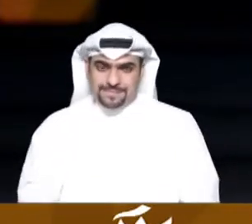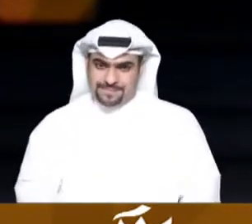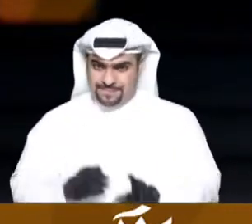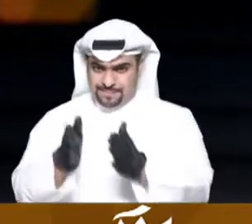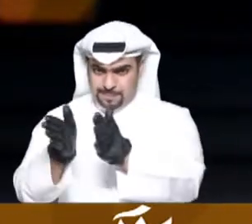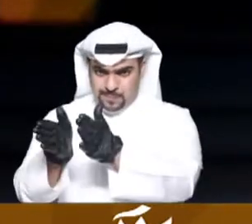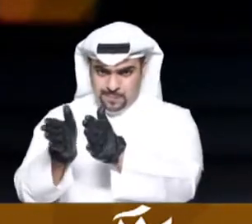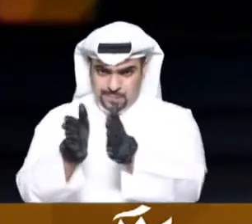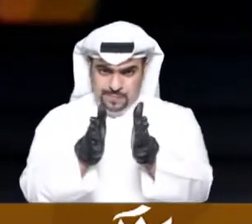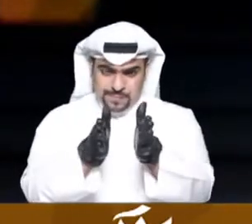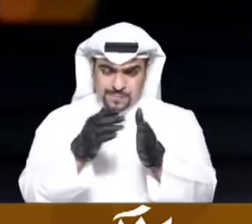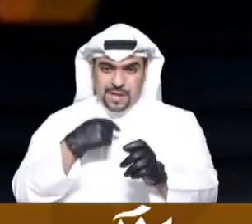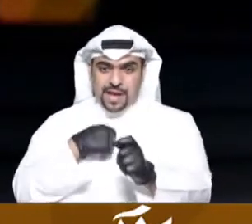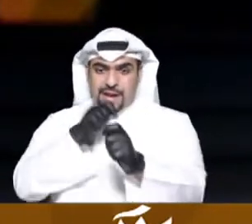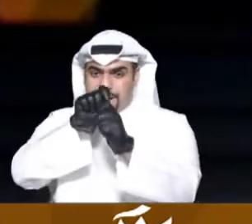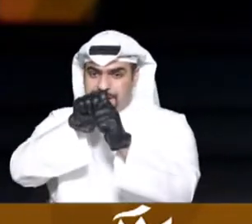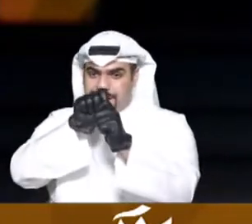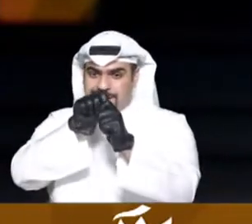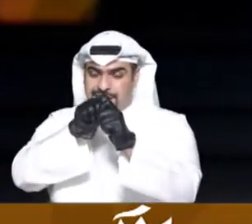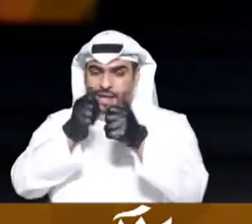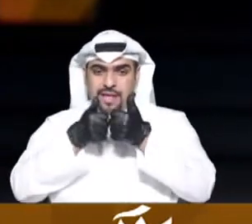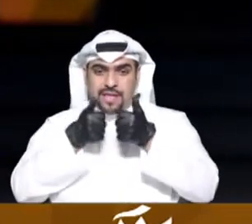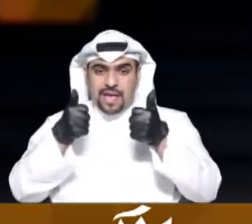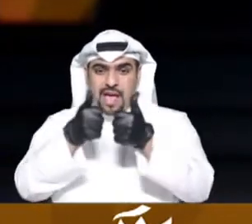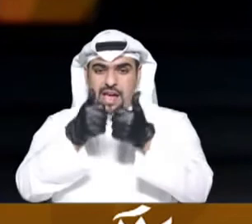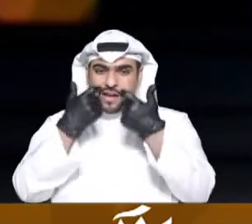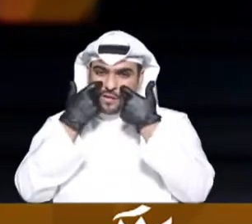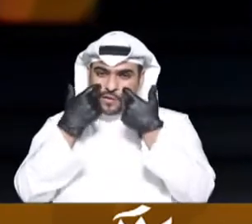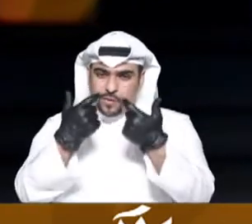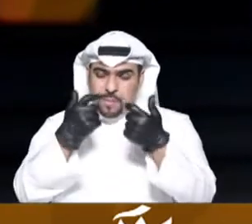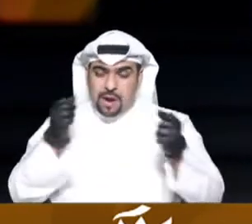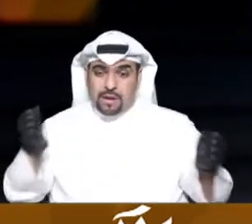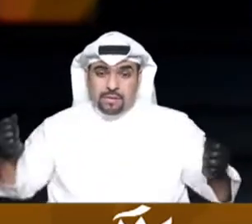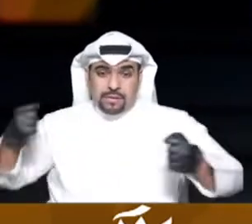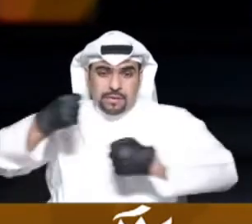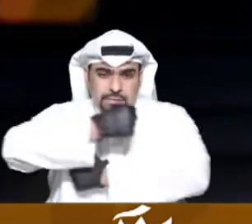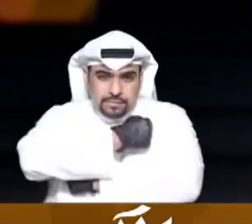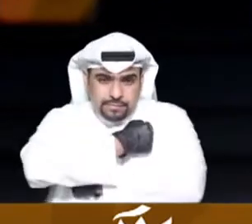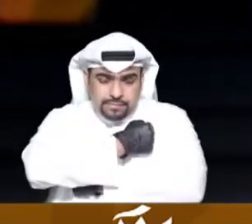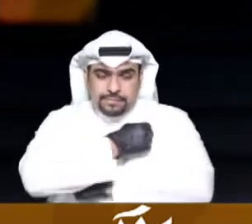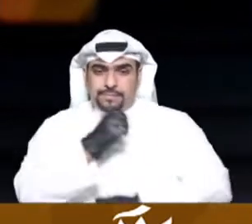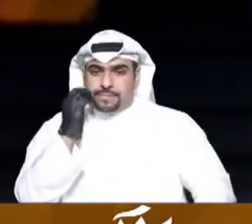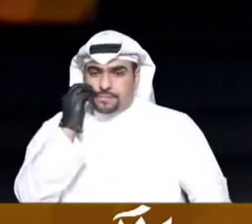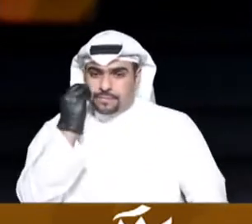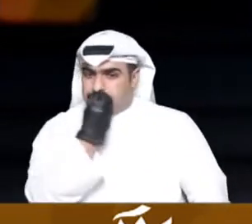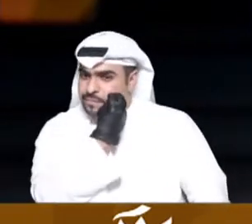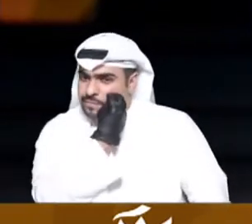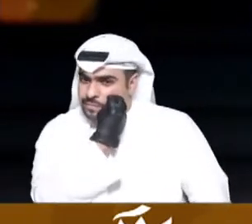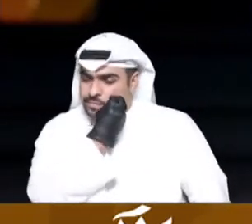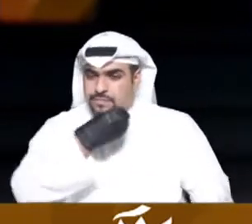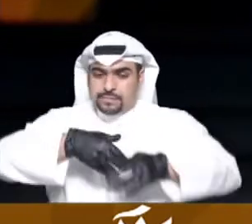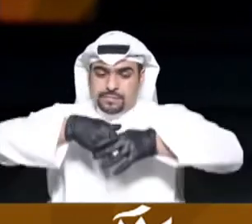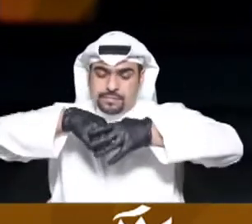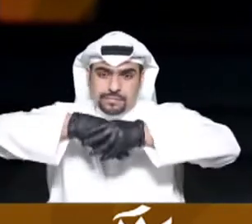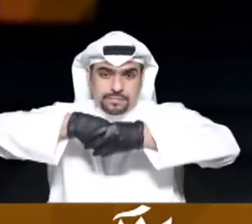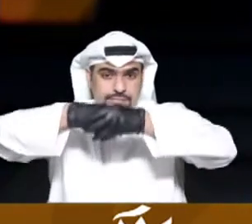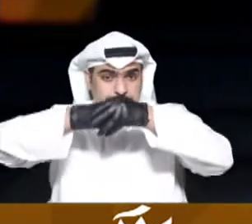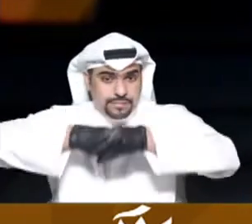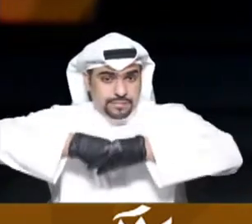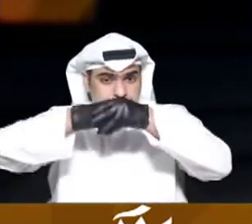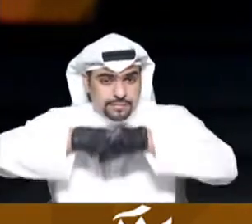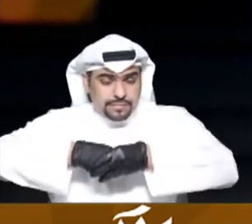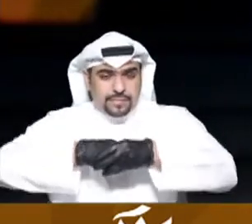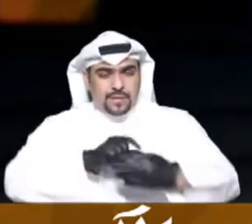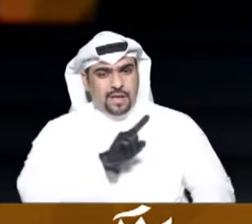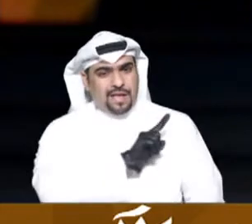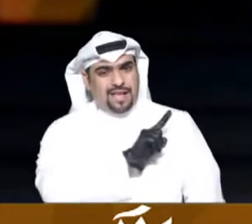او اللي يستقبلونهم يعني ان يبتعدون عن العاطفه وعن يعني الاحتضان وايضا يعني يعني بعض الامور